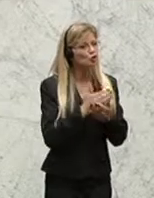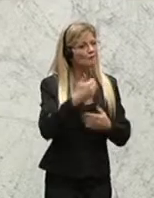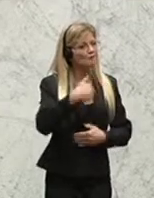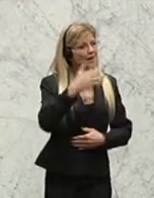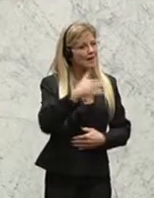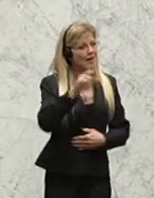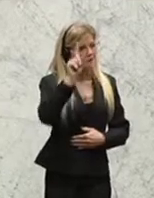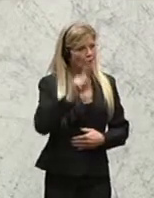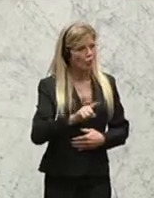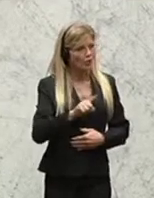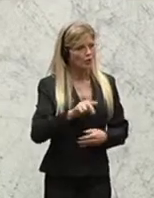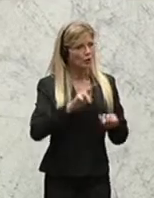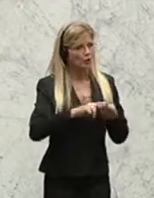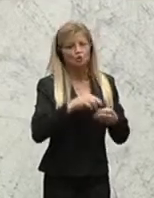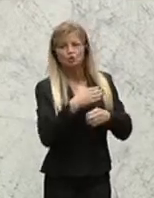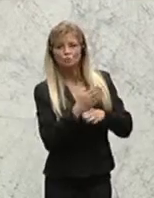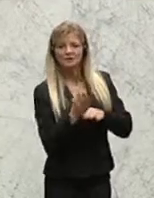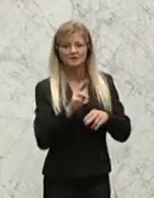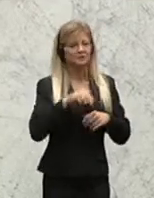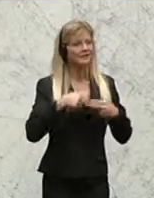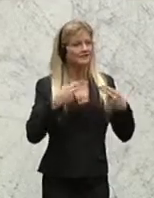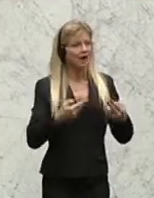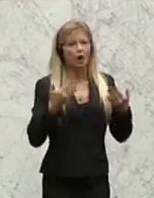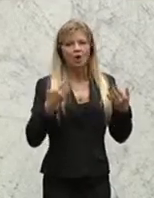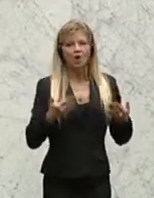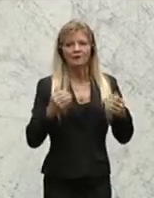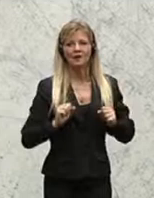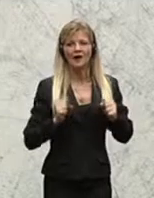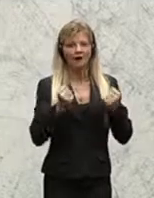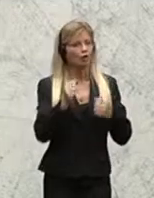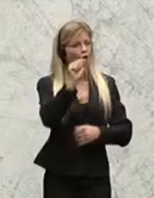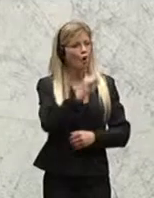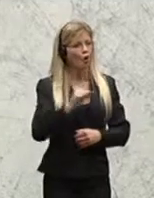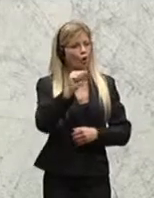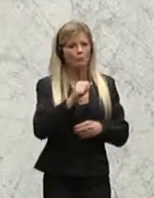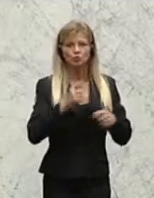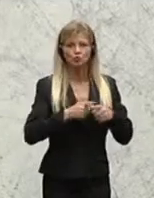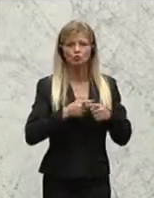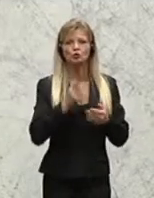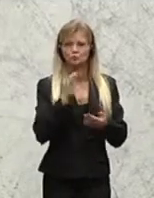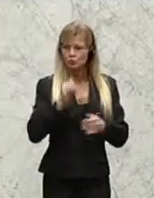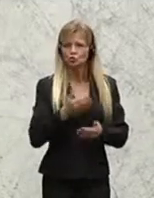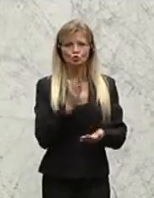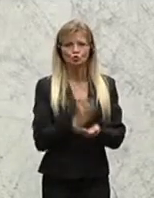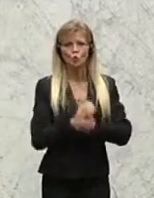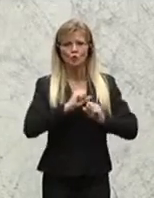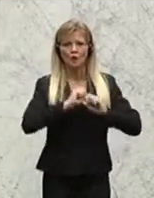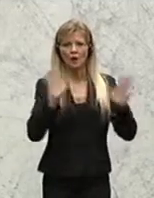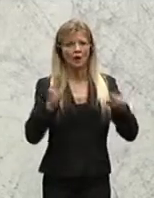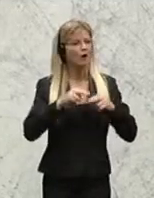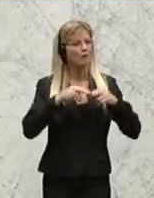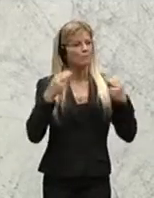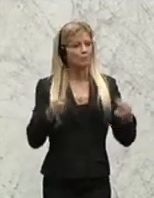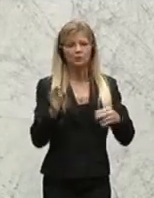und auch spätestens nach der heutigen aktuellen Europastunde klar sein müssen, dass der Bundeskanzler